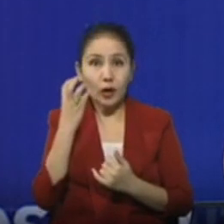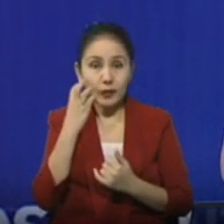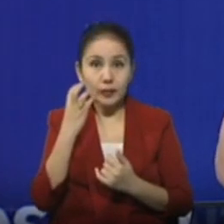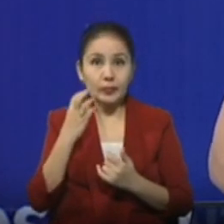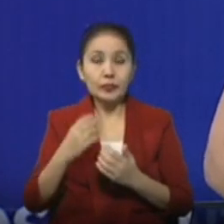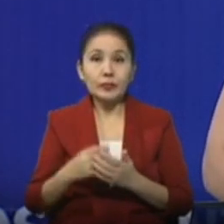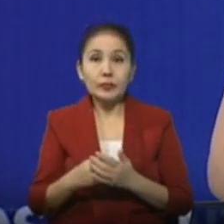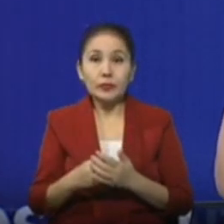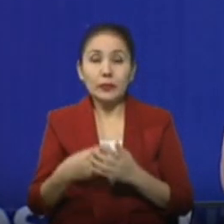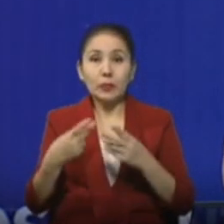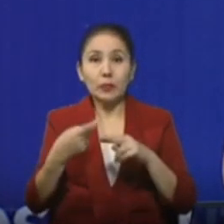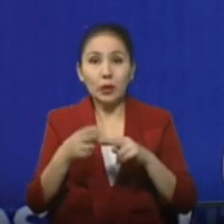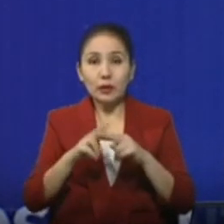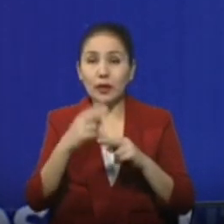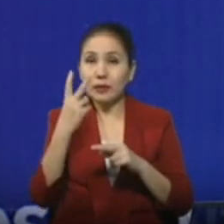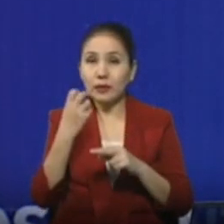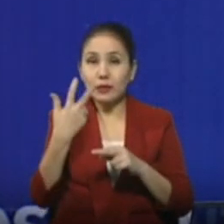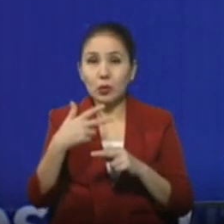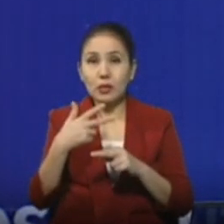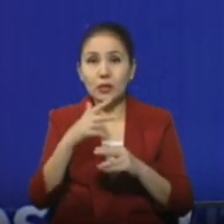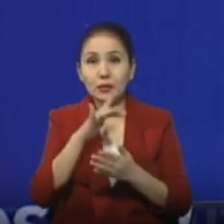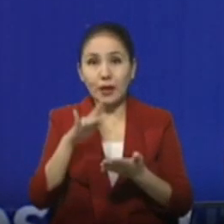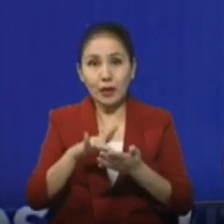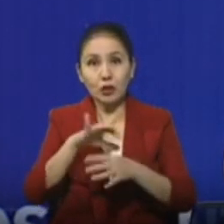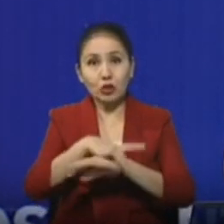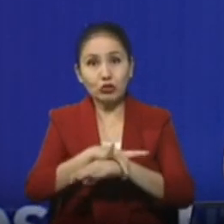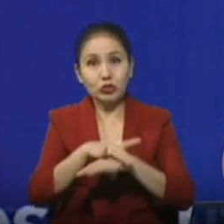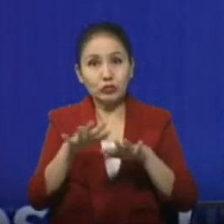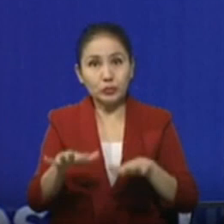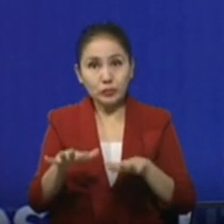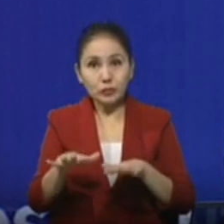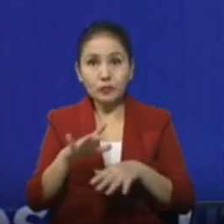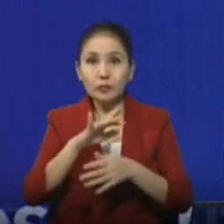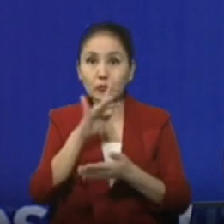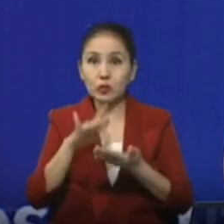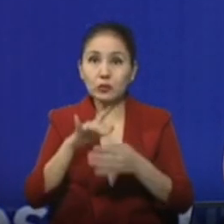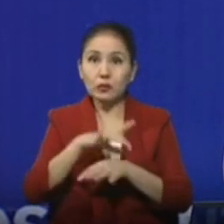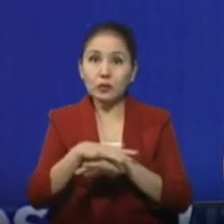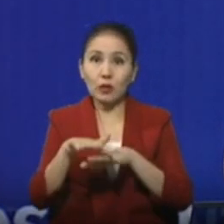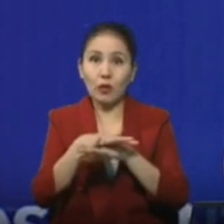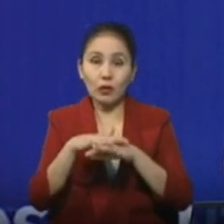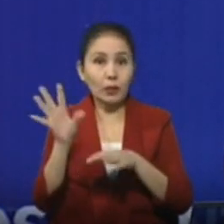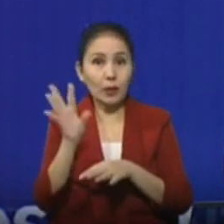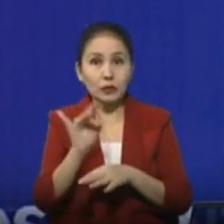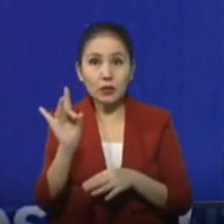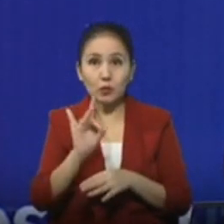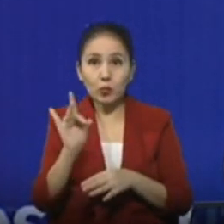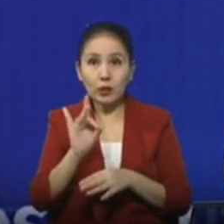Bulardan ya'ni 230 tasi Toshkent shahriga to'g'ri kelmoqda. Toshkent shahrini aholisi va barcha